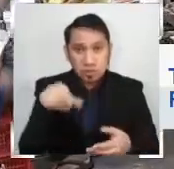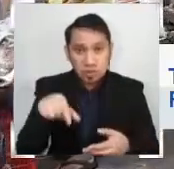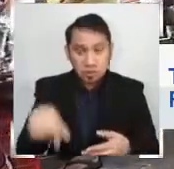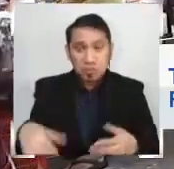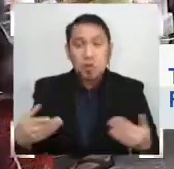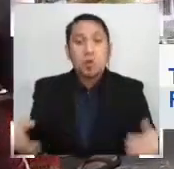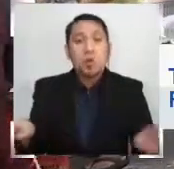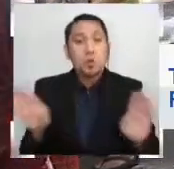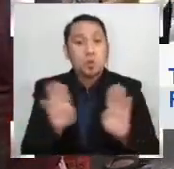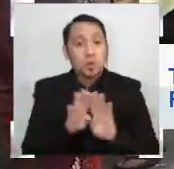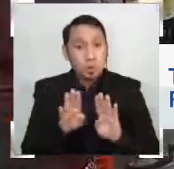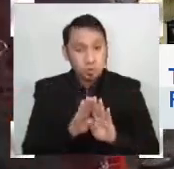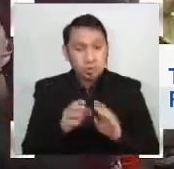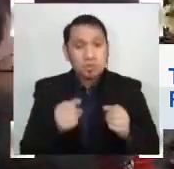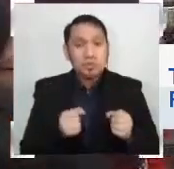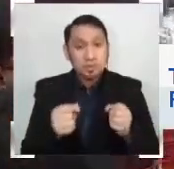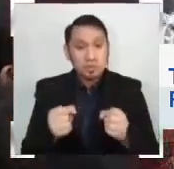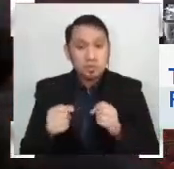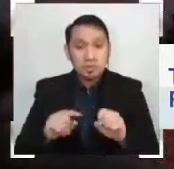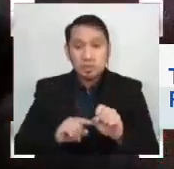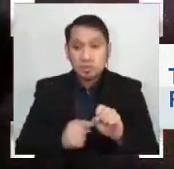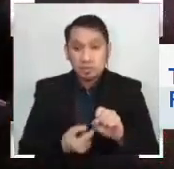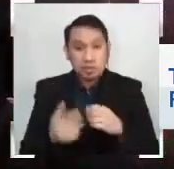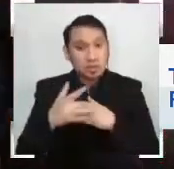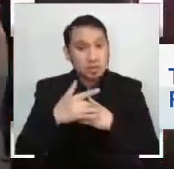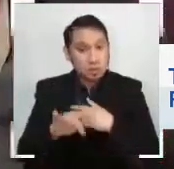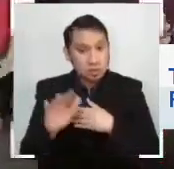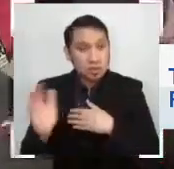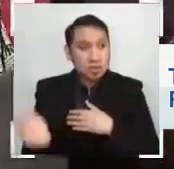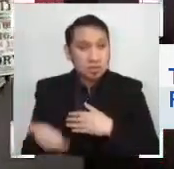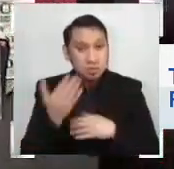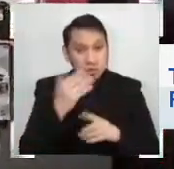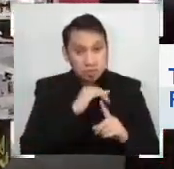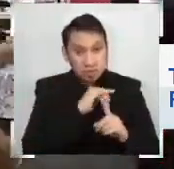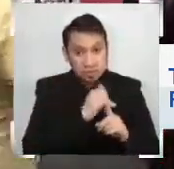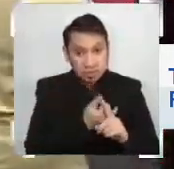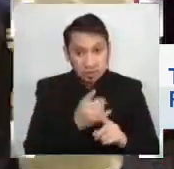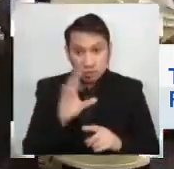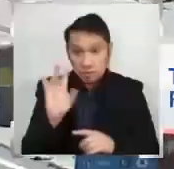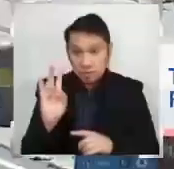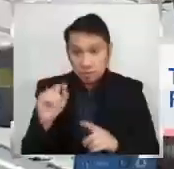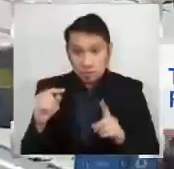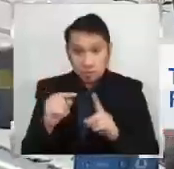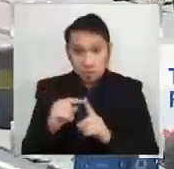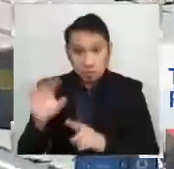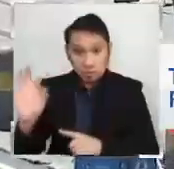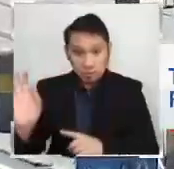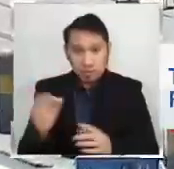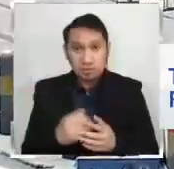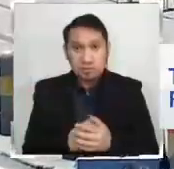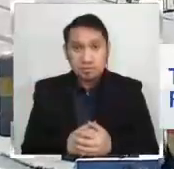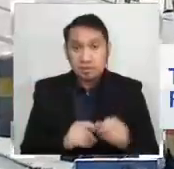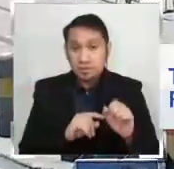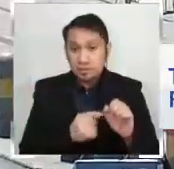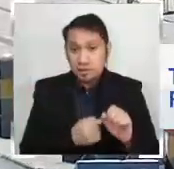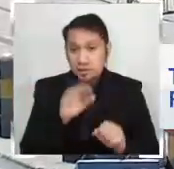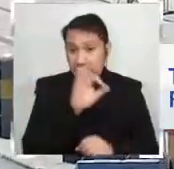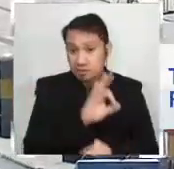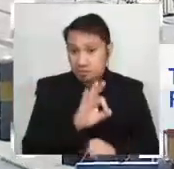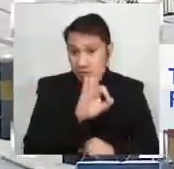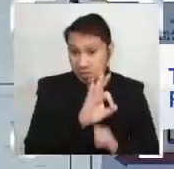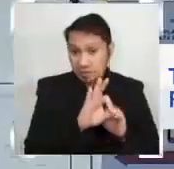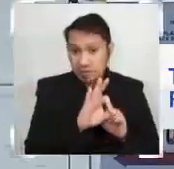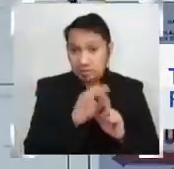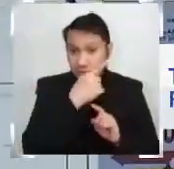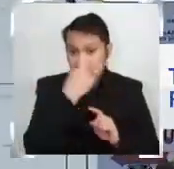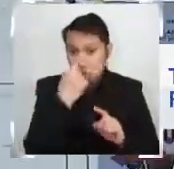Church simula madaling araw ng January 7 hanggang gabi ng January 9. Sisimulan sa Biyernes dahil inaasahang daragsana ang mga